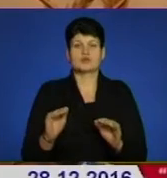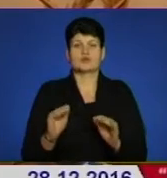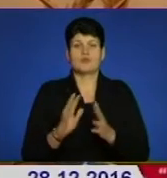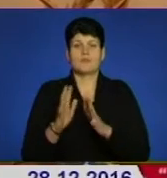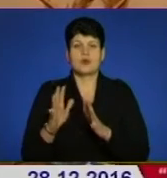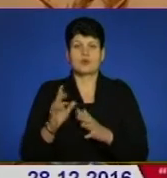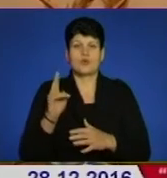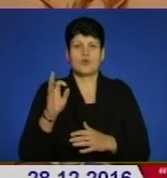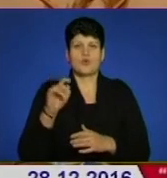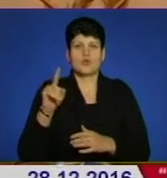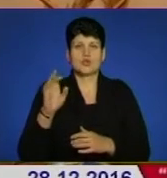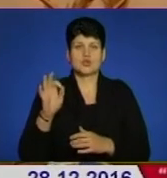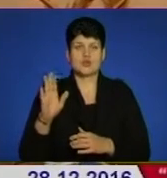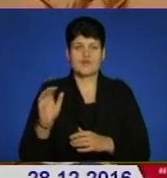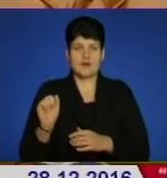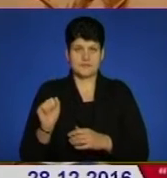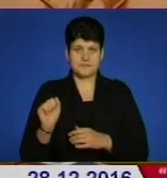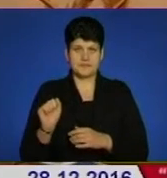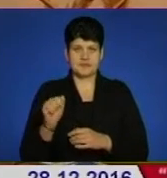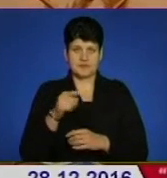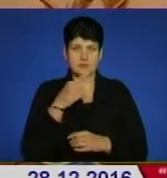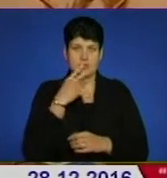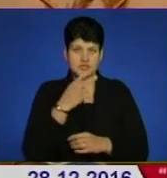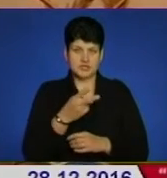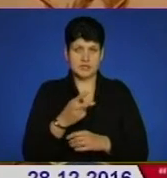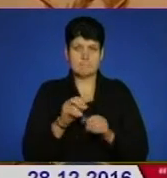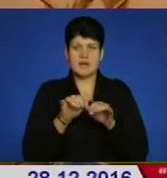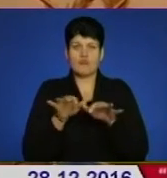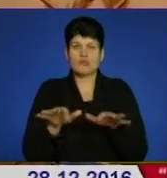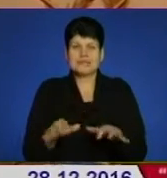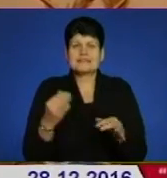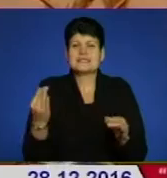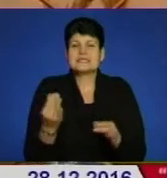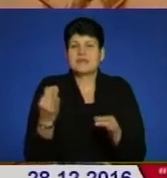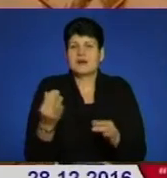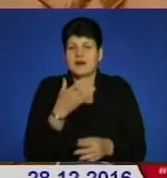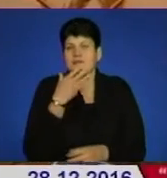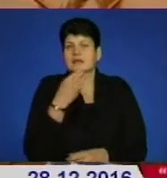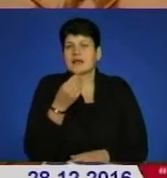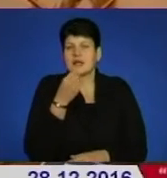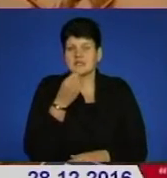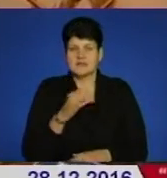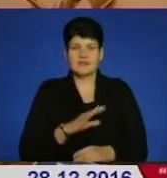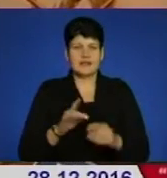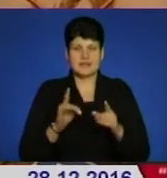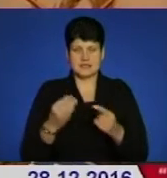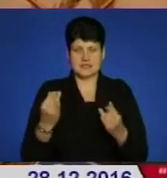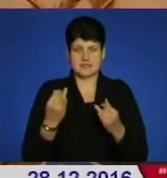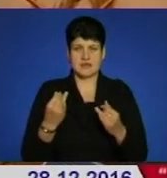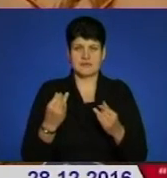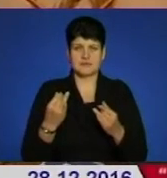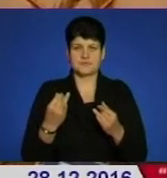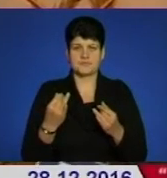це козова. І ви бачите, це павуки надзвичайно цікаві, красиві. Но вони не тільки цікаві, красиві у